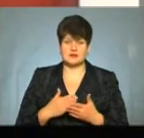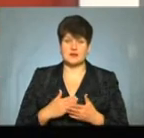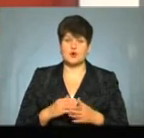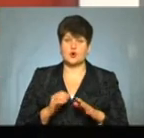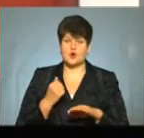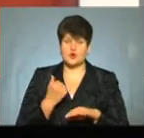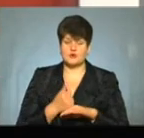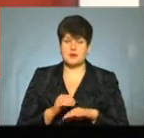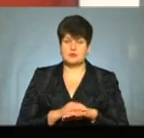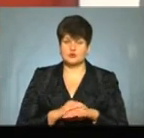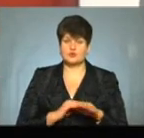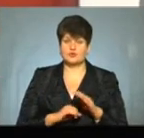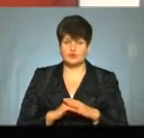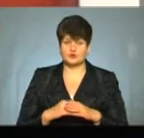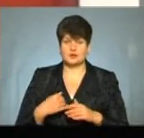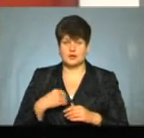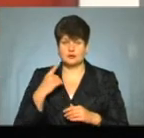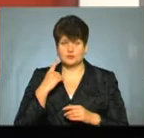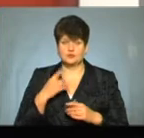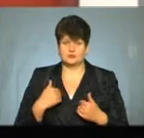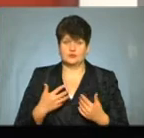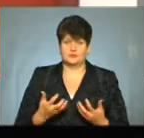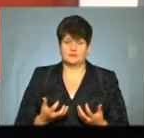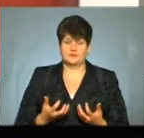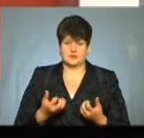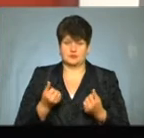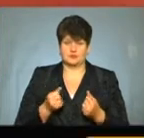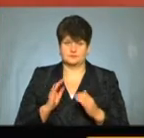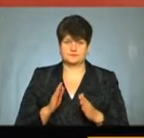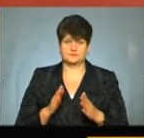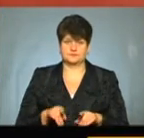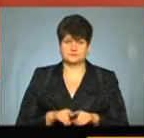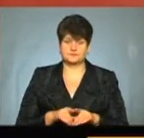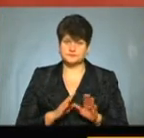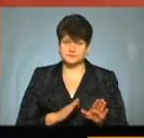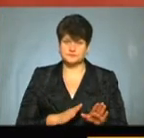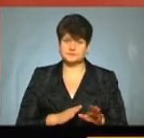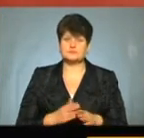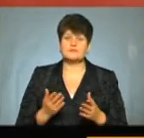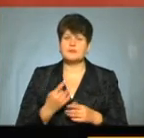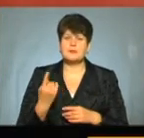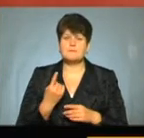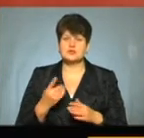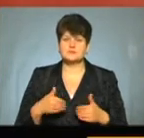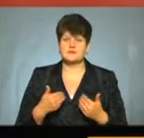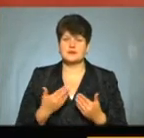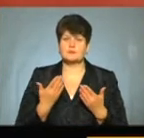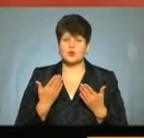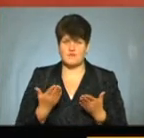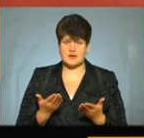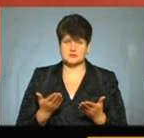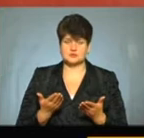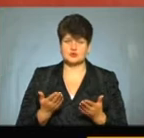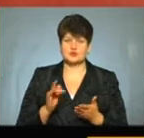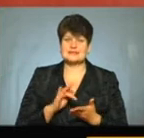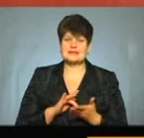я думаю, що можна на мою підтримку також розраховувати. З яким першим зверненням до вас, до вашого